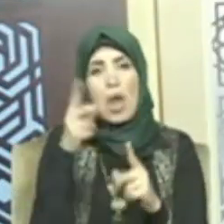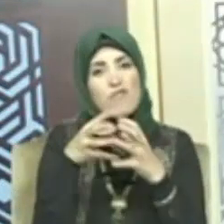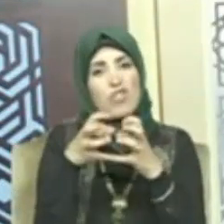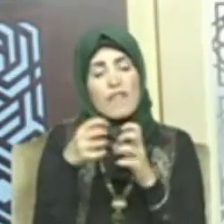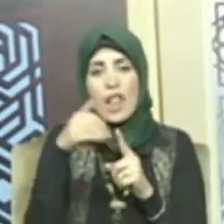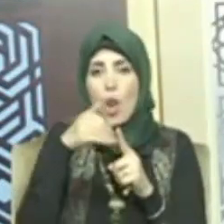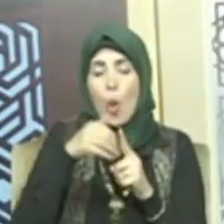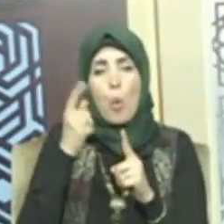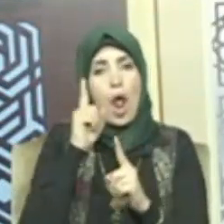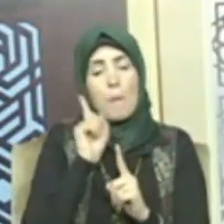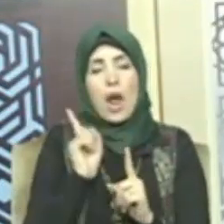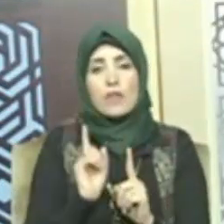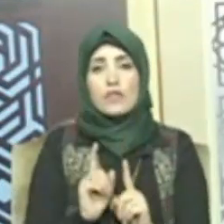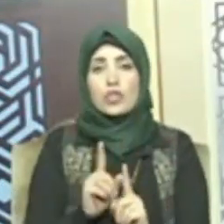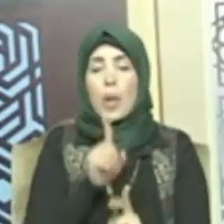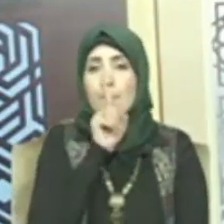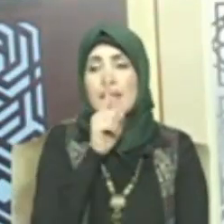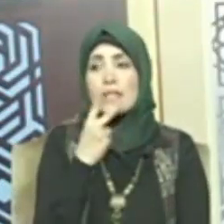إلى المنافقين.